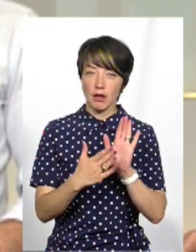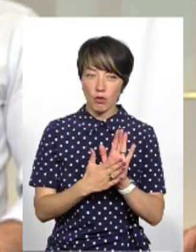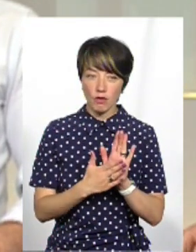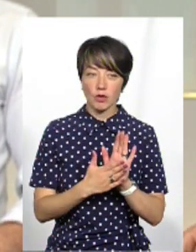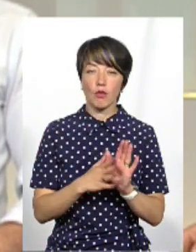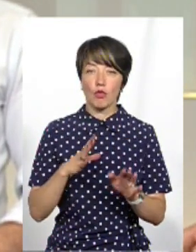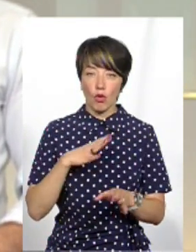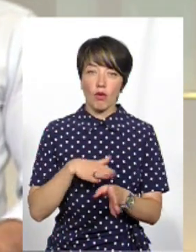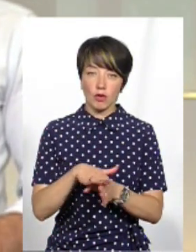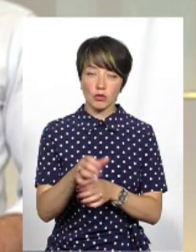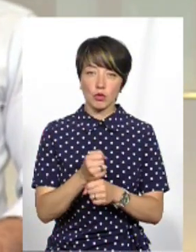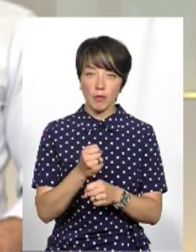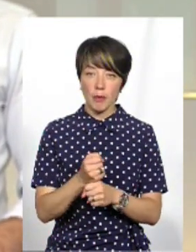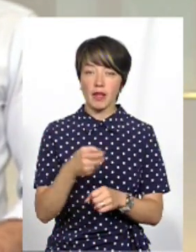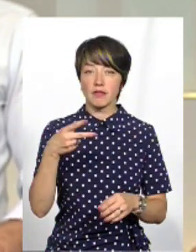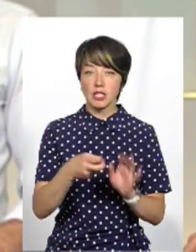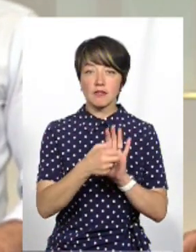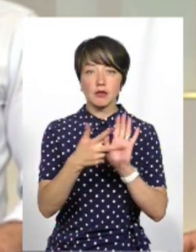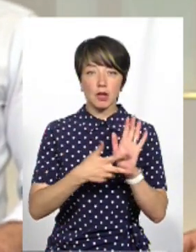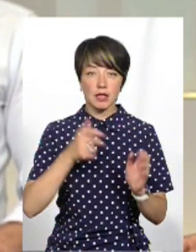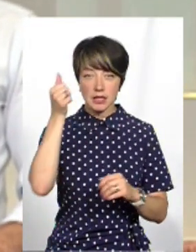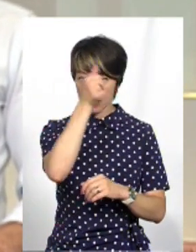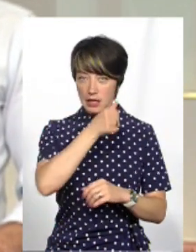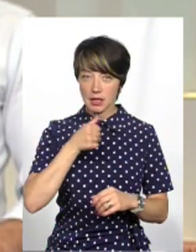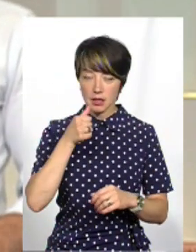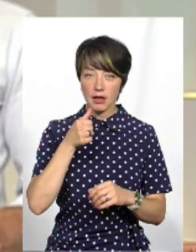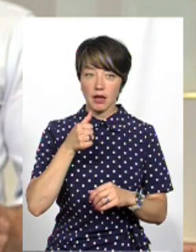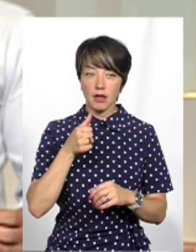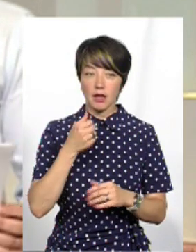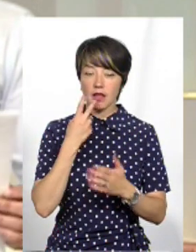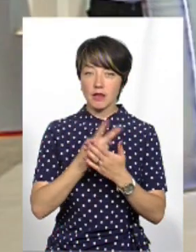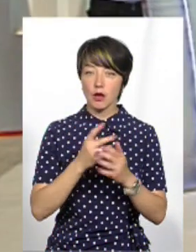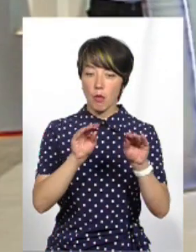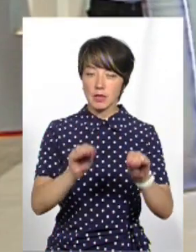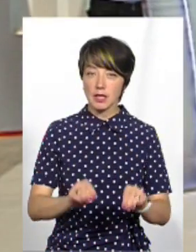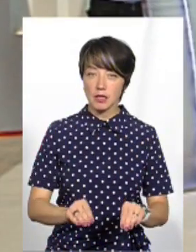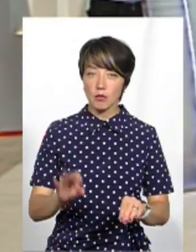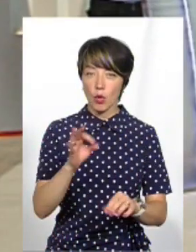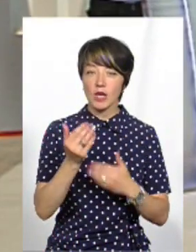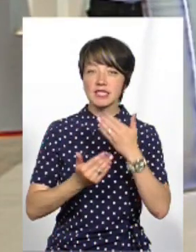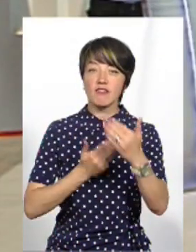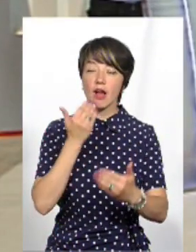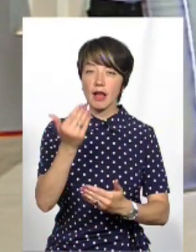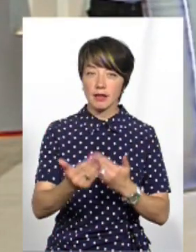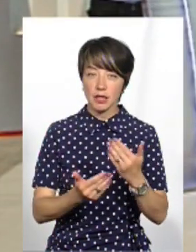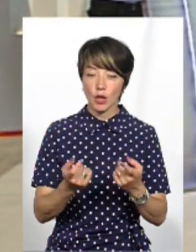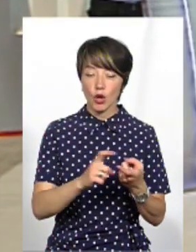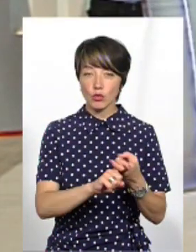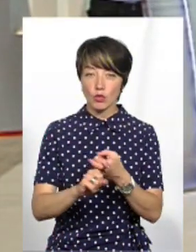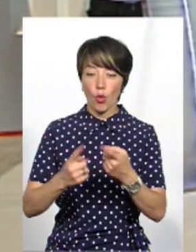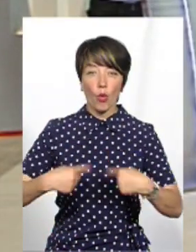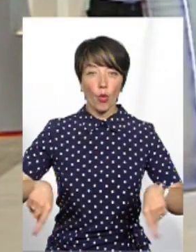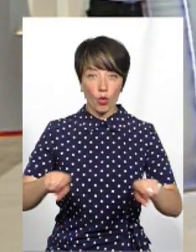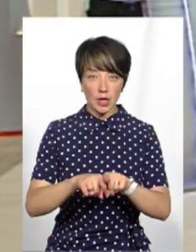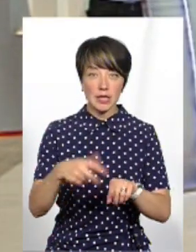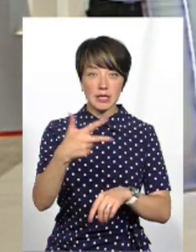задекларовано, в принципі, було зроблено, наприклад, за 2018 рік, якщо дивитись статистику опори відносно звернень, які стосуються